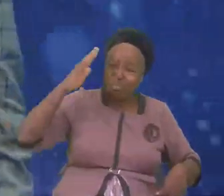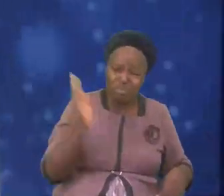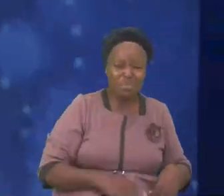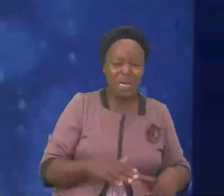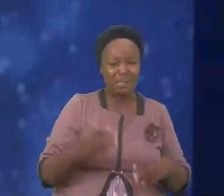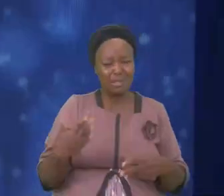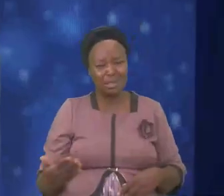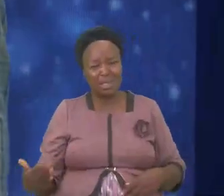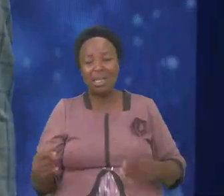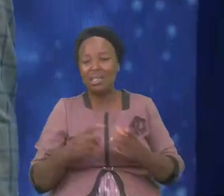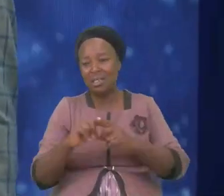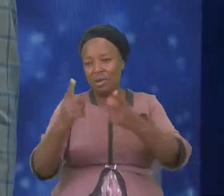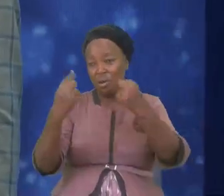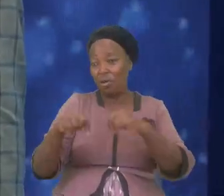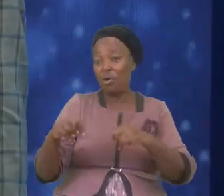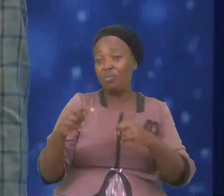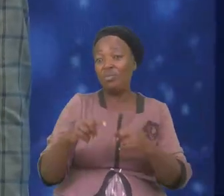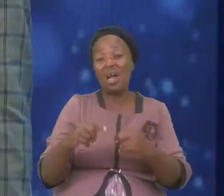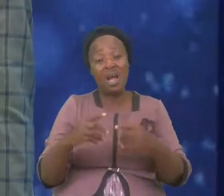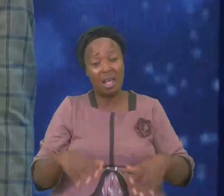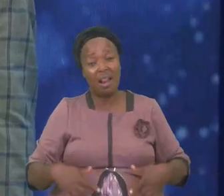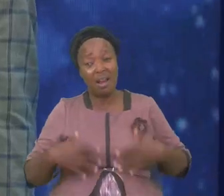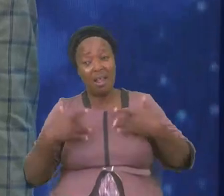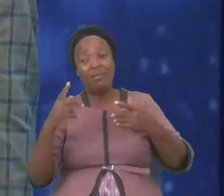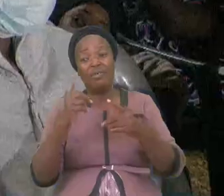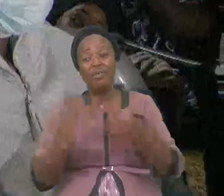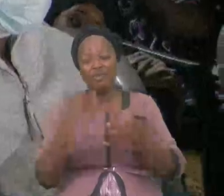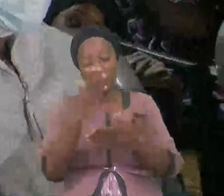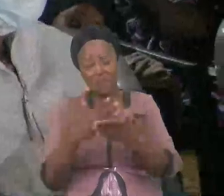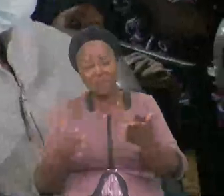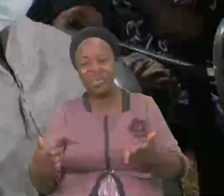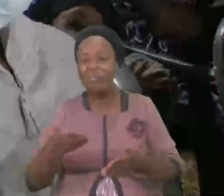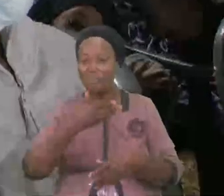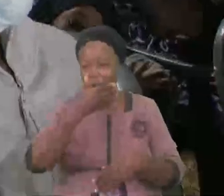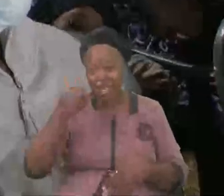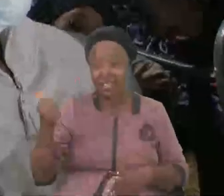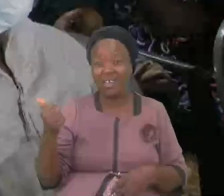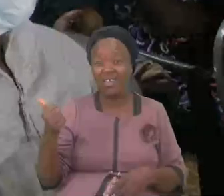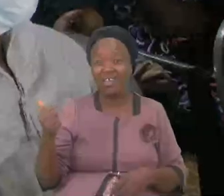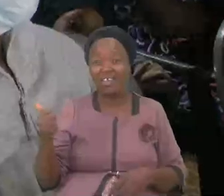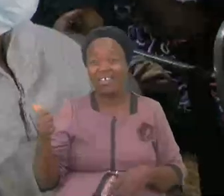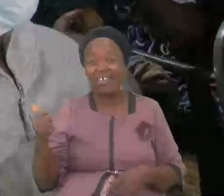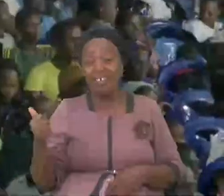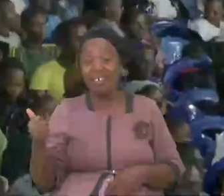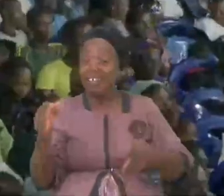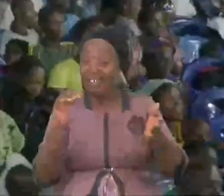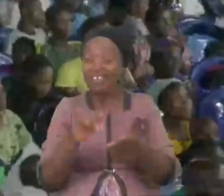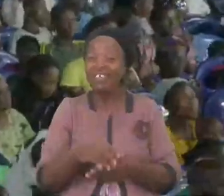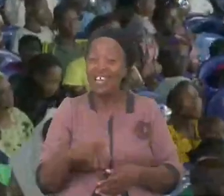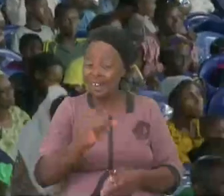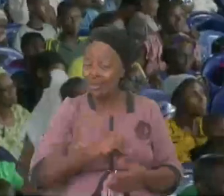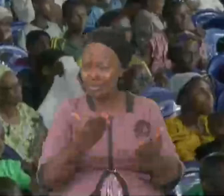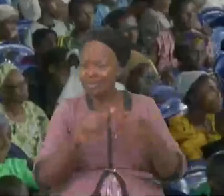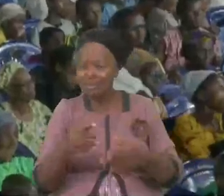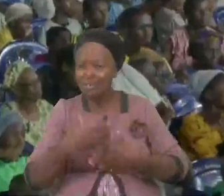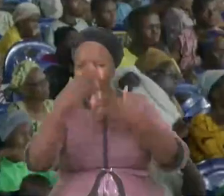terribles. Et ils reprennent vie et sont devenus quelque chose de meilleur. J'attendais ton